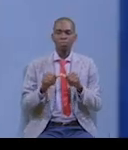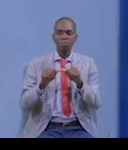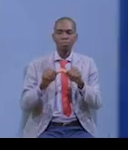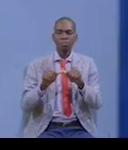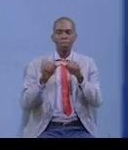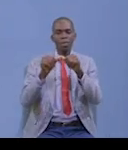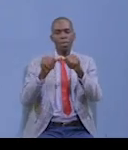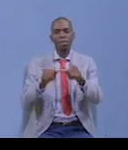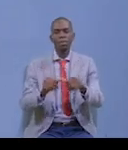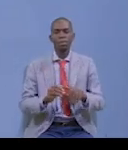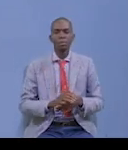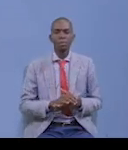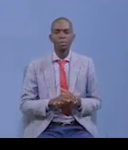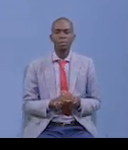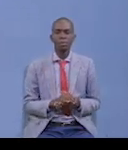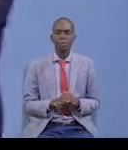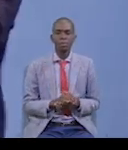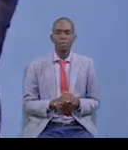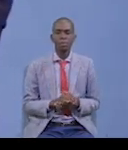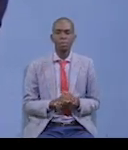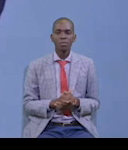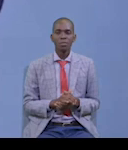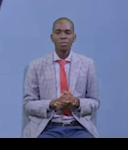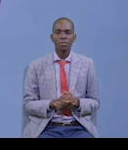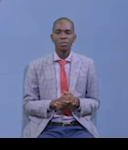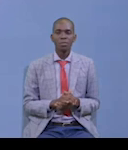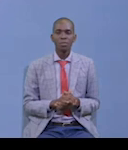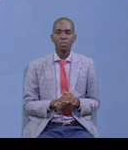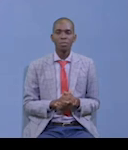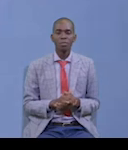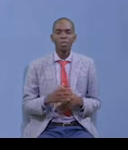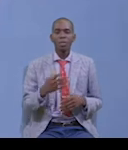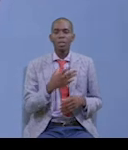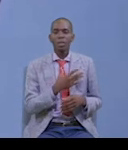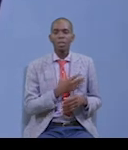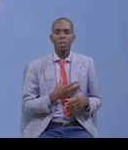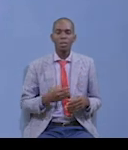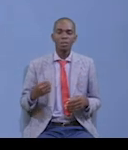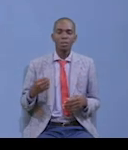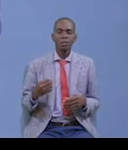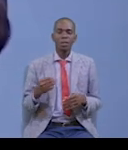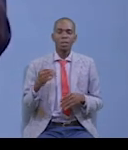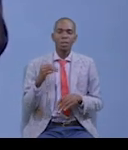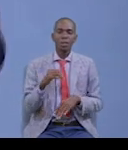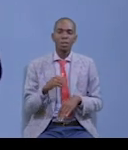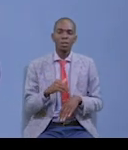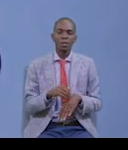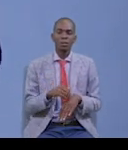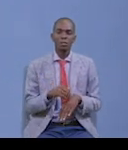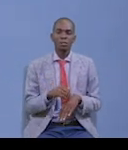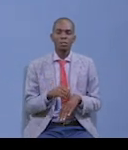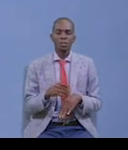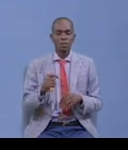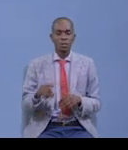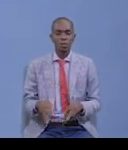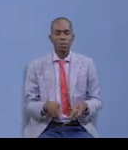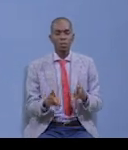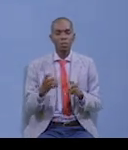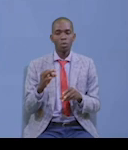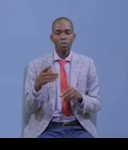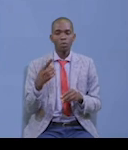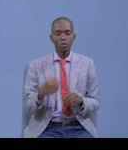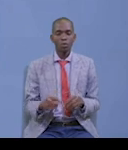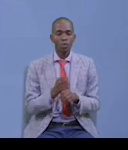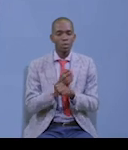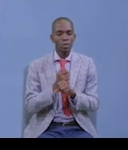ఆ ప్రకాశించే వెలుగు మరింకా మరింకా మరింకా ప్రకాశిస్తుంది. The path of the just or the justified. అందువలన